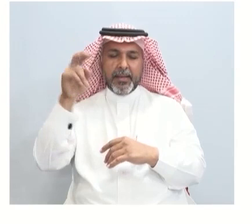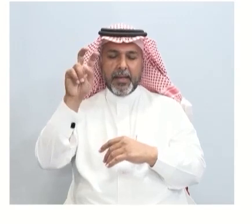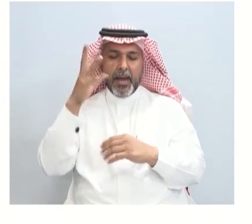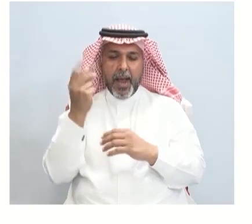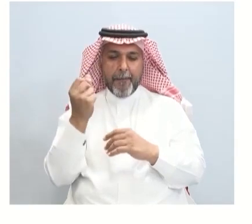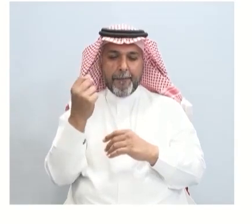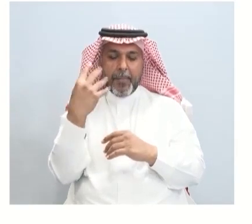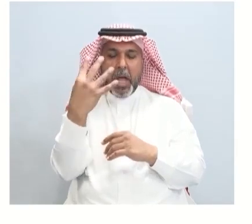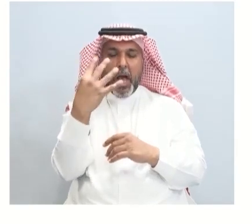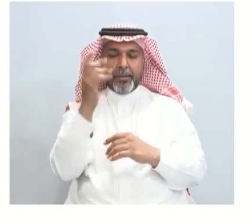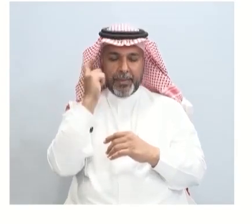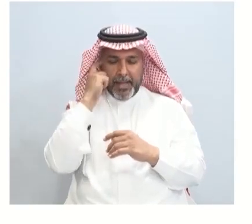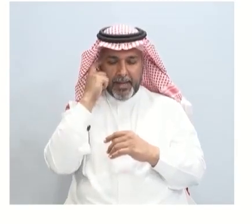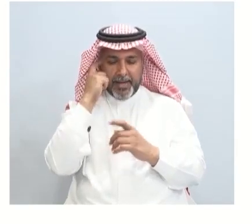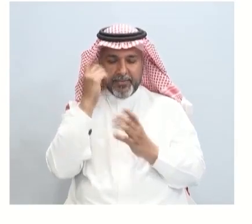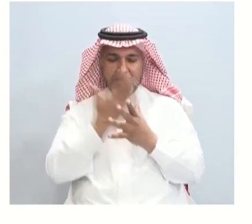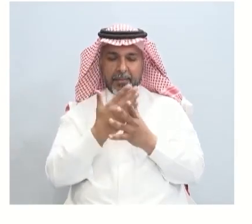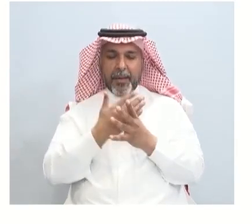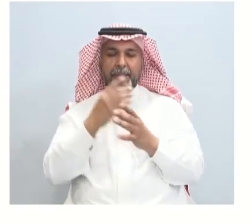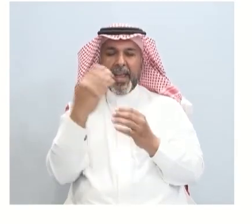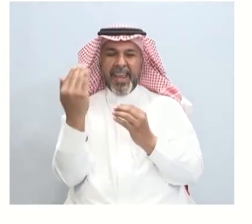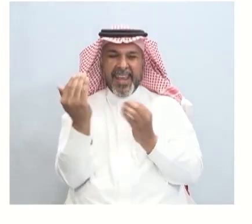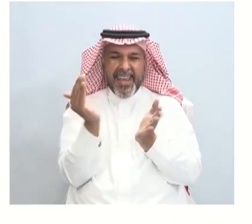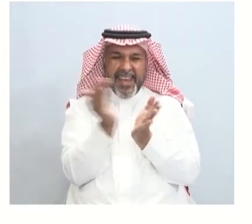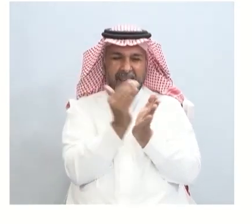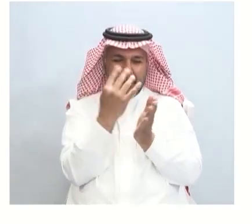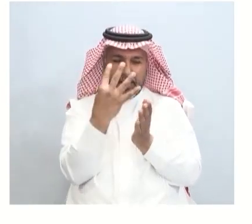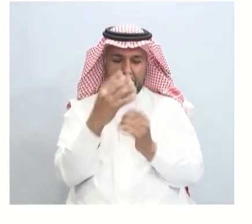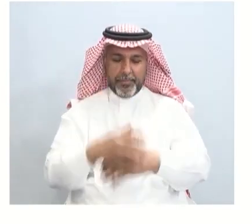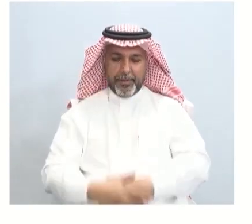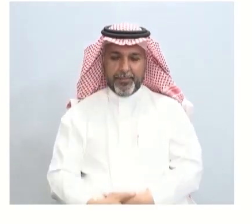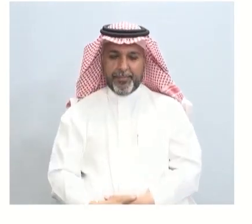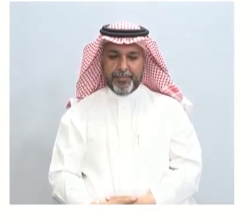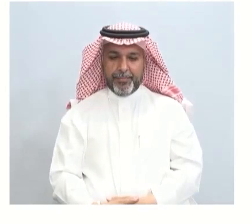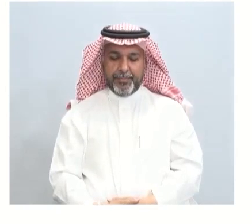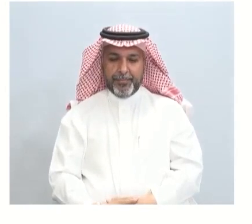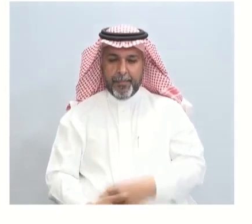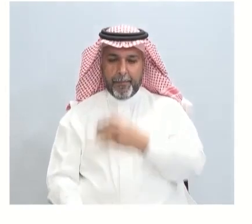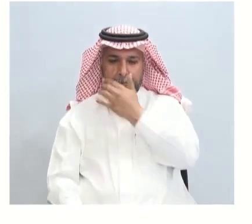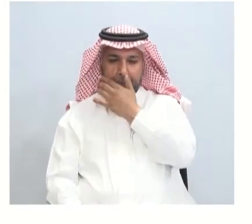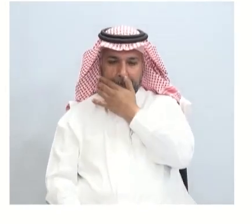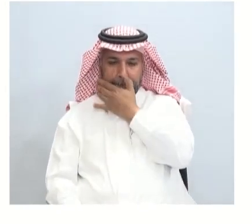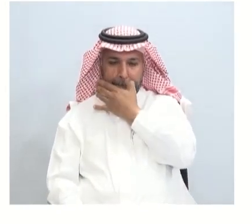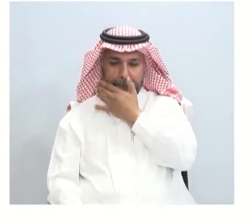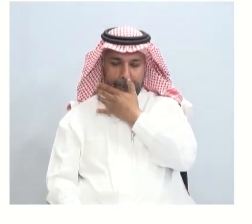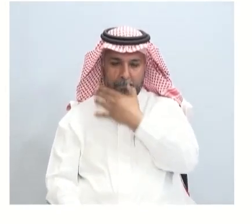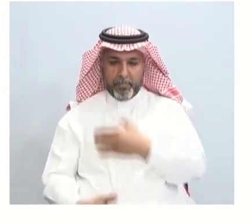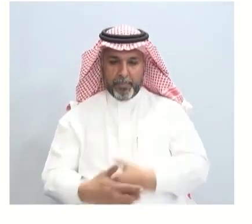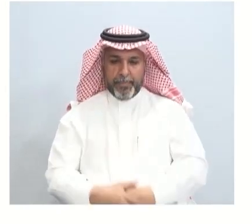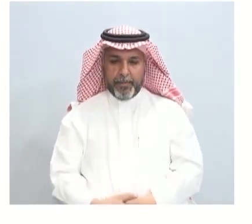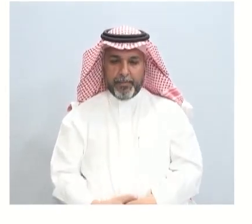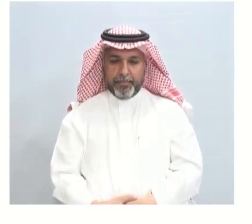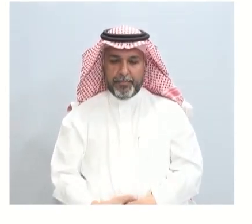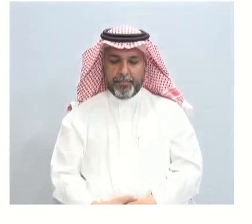اما طول الدوره فاحنا بنا نقول 3 6 درجه اللي هي